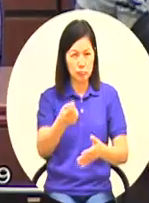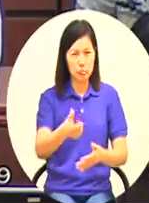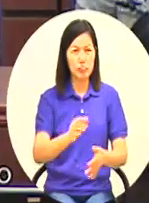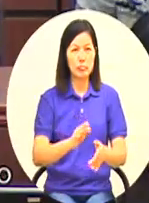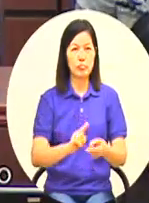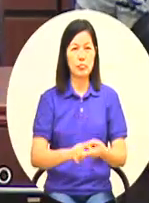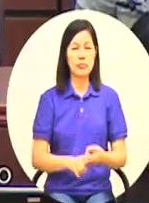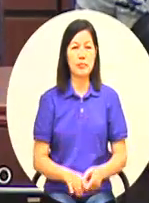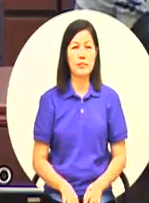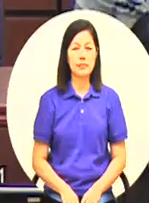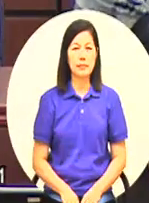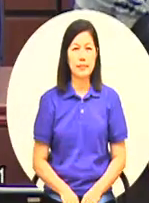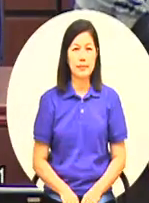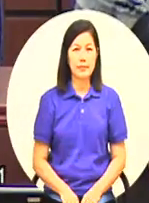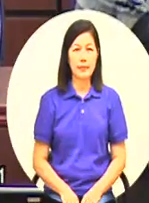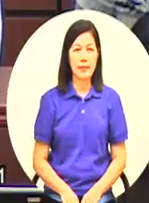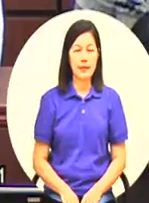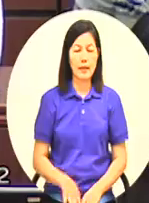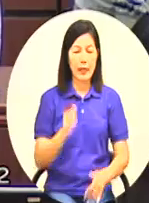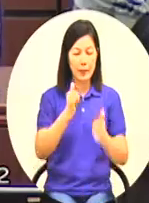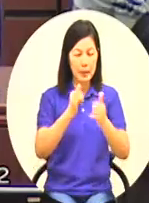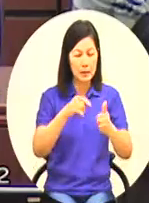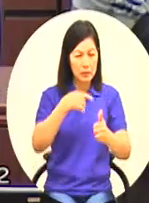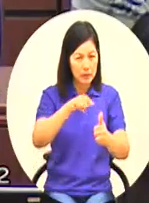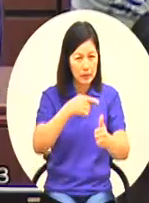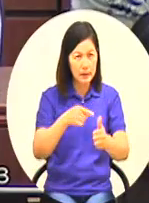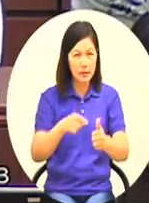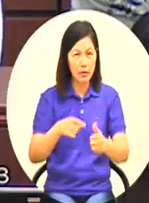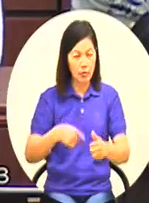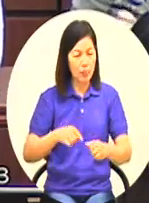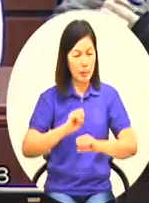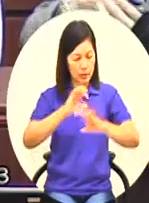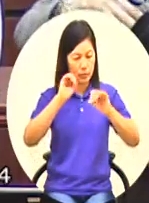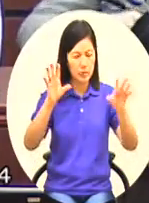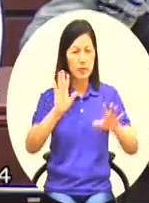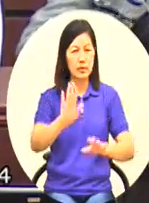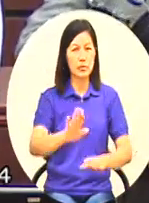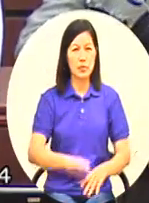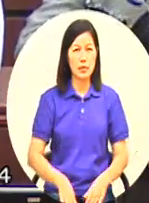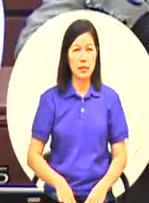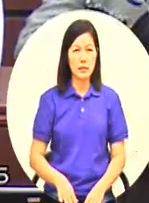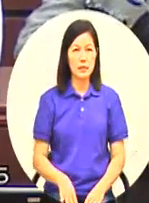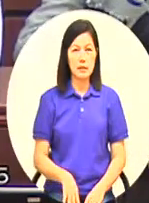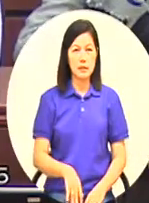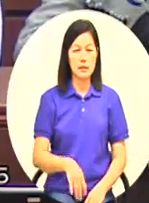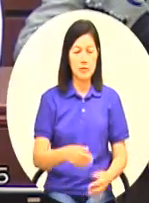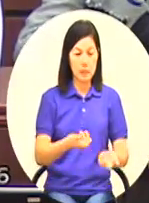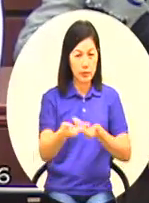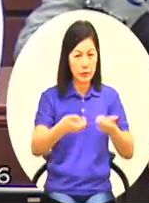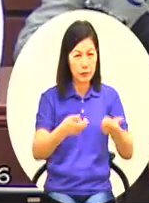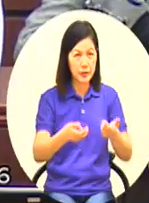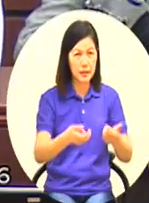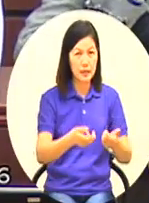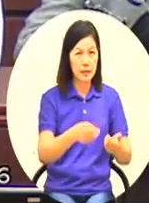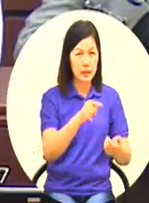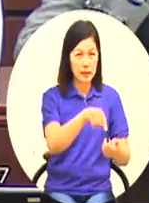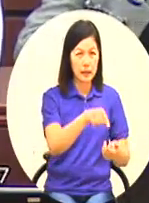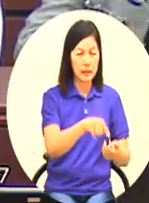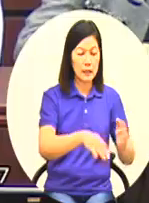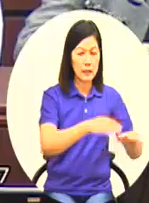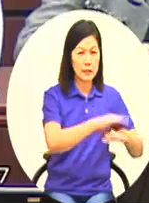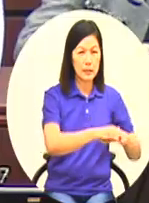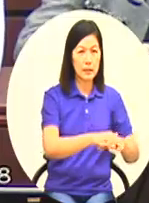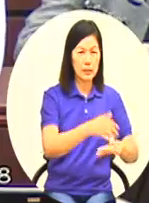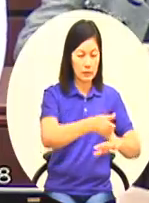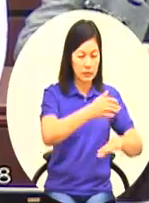对于整个对民众的卫教部分我们已经开始展开，但是分几个部分。第一个部分是说，我想成功的一个登革热防